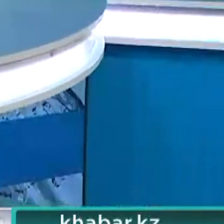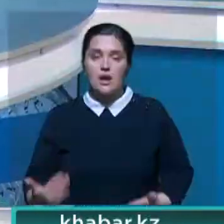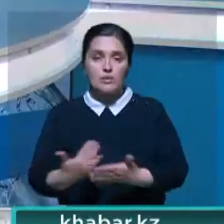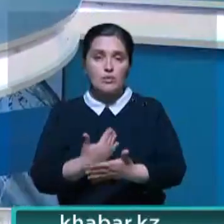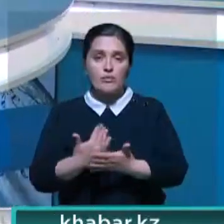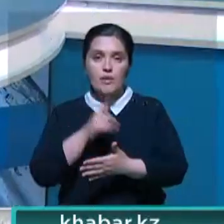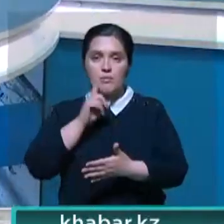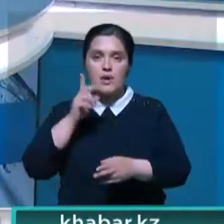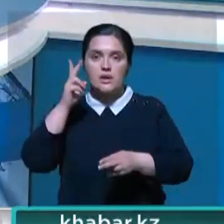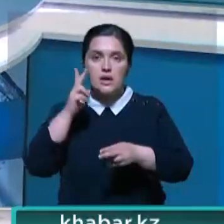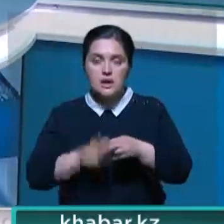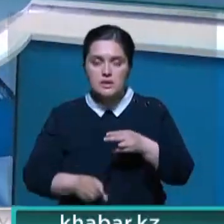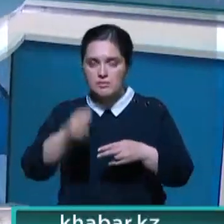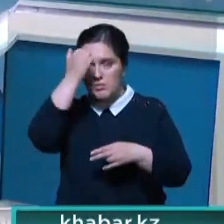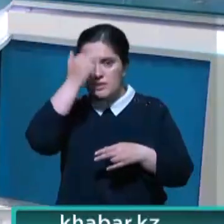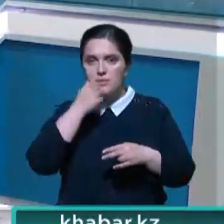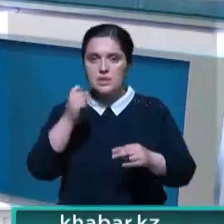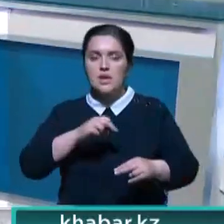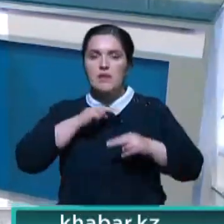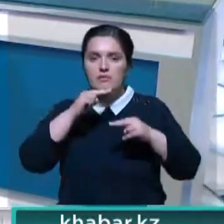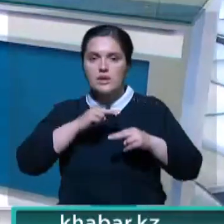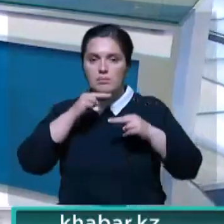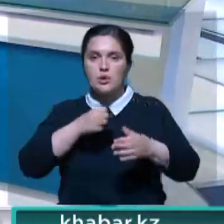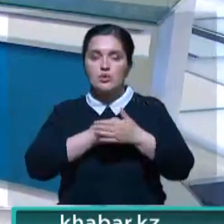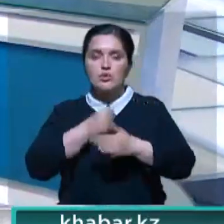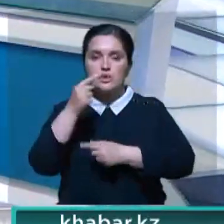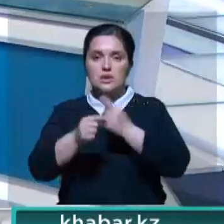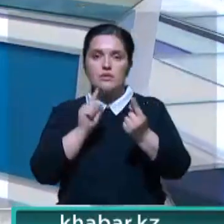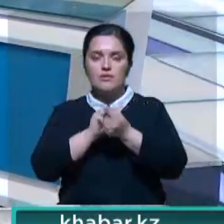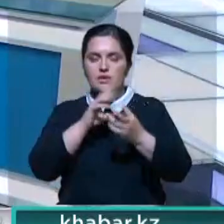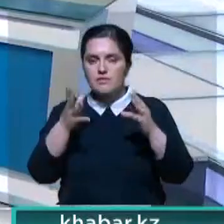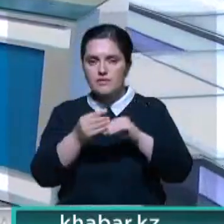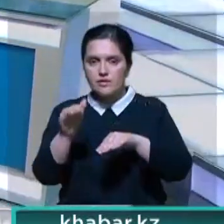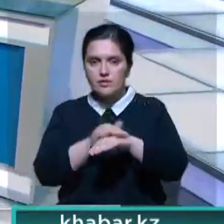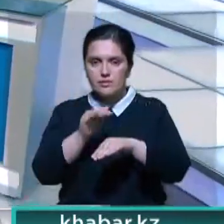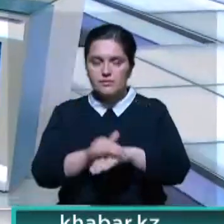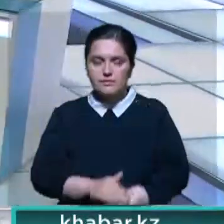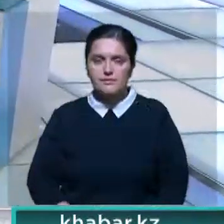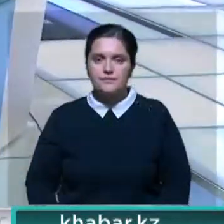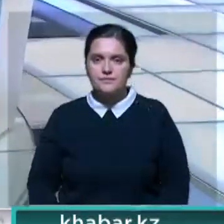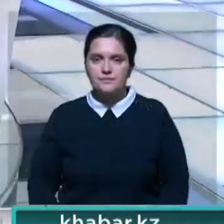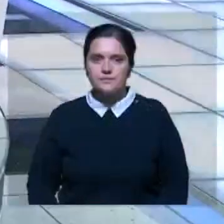На этом у нас все. Эфир канала продолжит программа «По сути». А я с вами прощаюсь. Всего доброго.